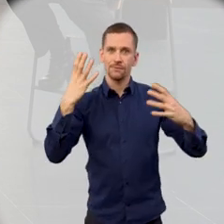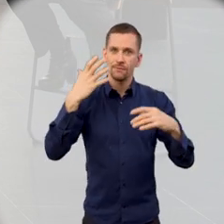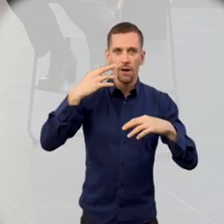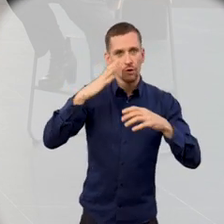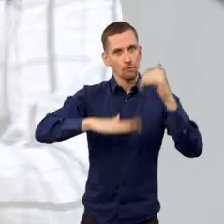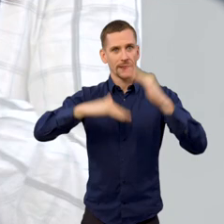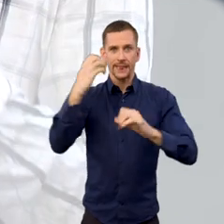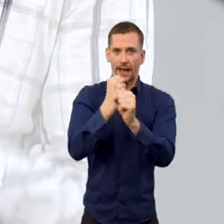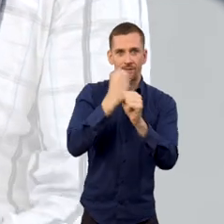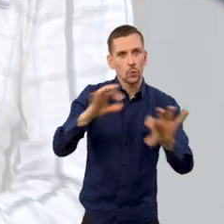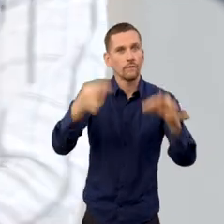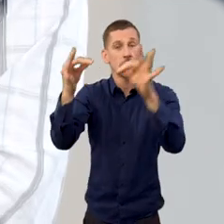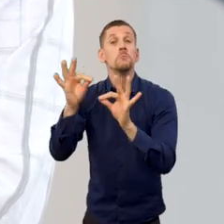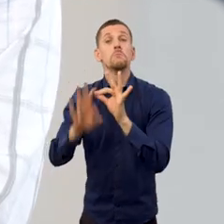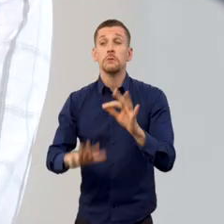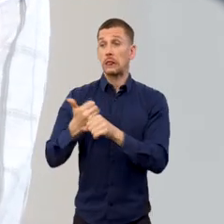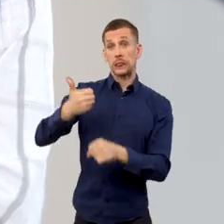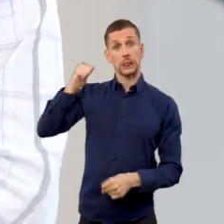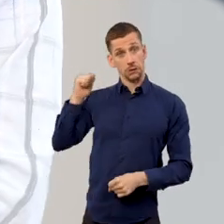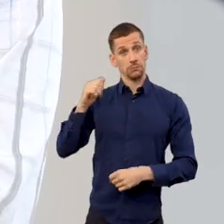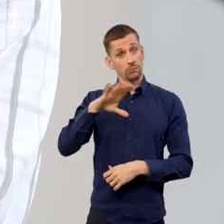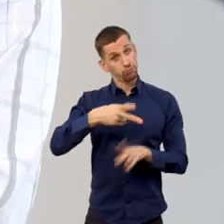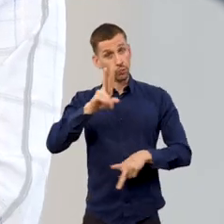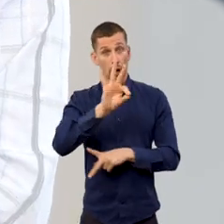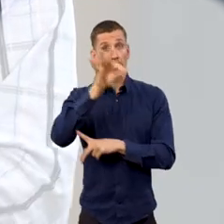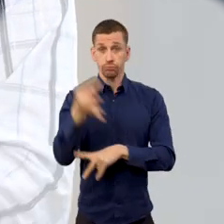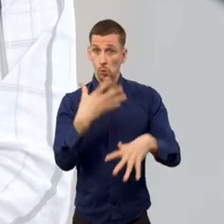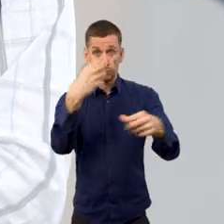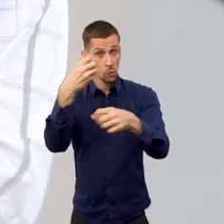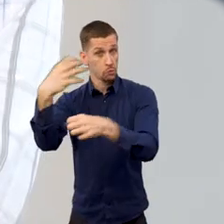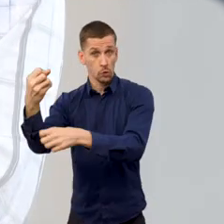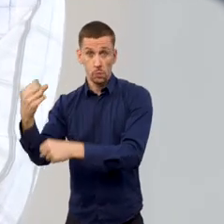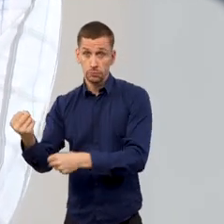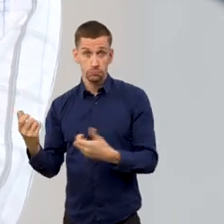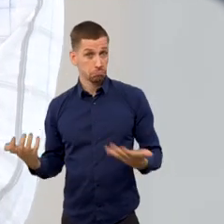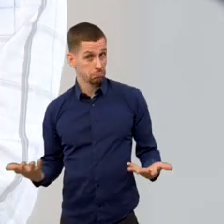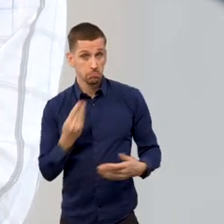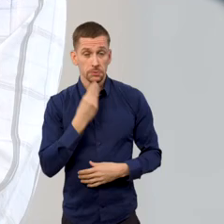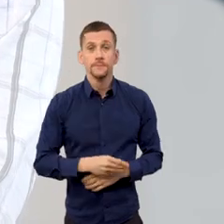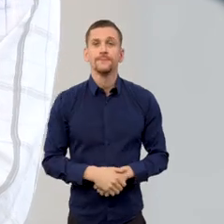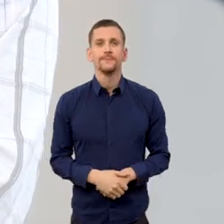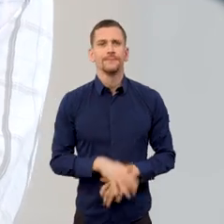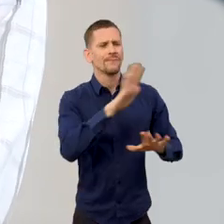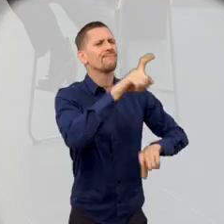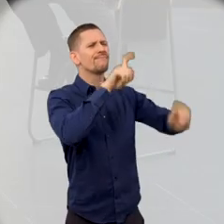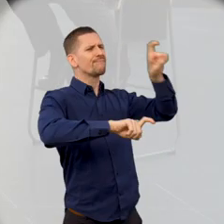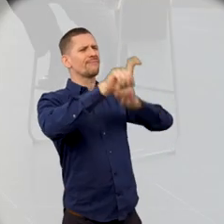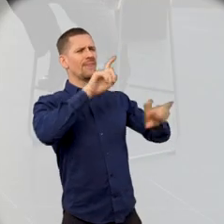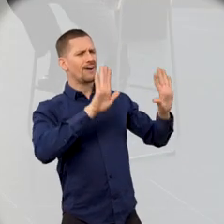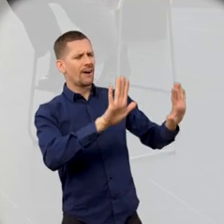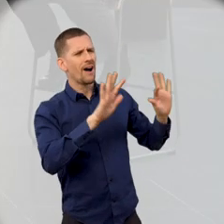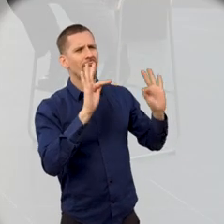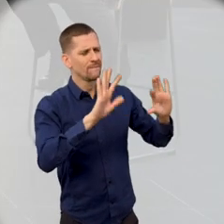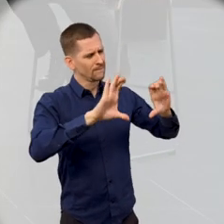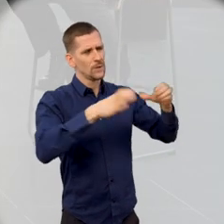les périodes dans... d'études chez nous se transforment plutôt pas mal en job. L'année dernière, on était à plus de 50% d'embauches. Et je